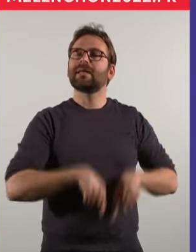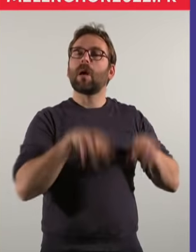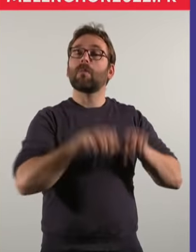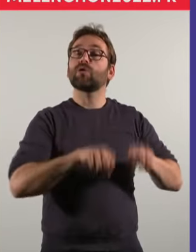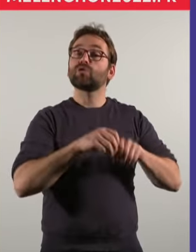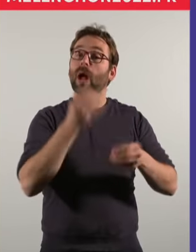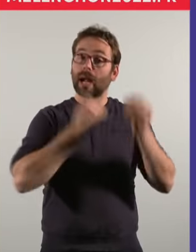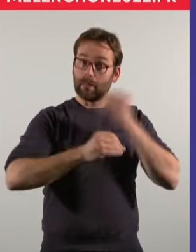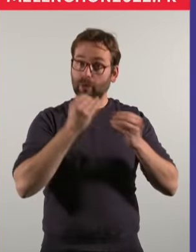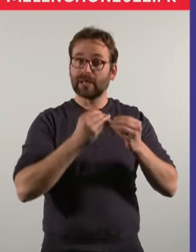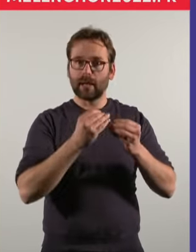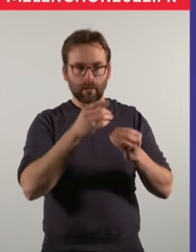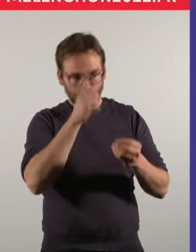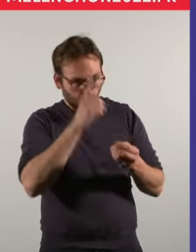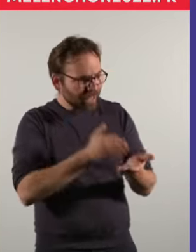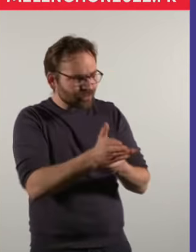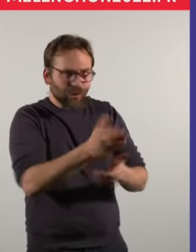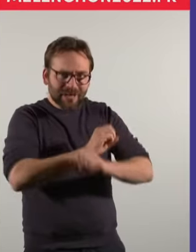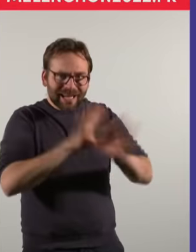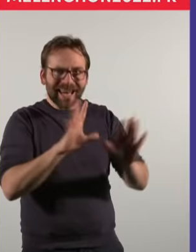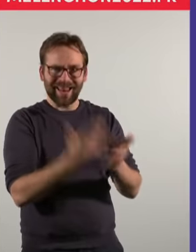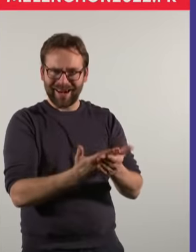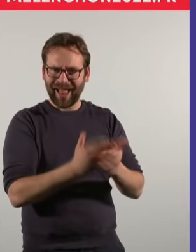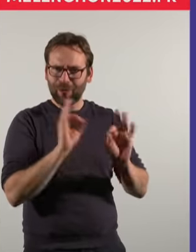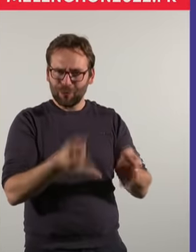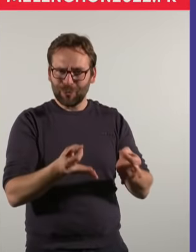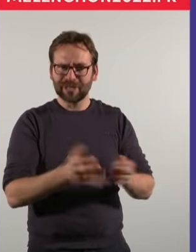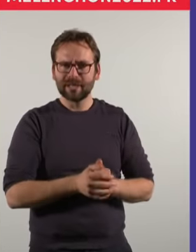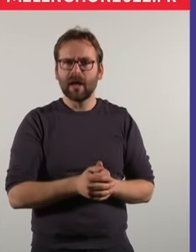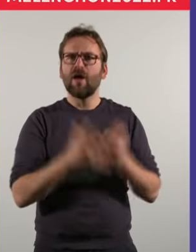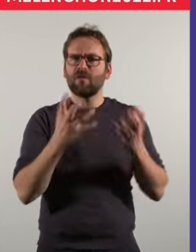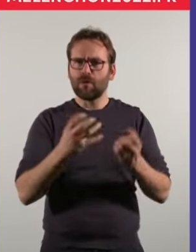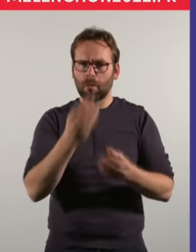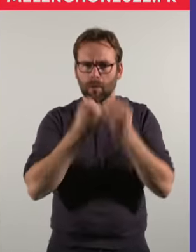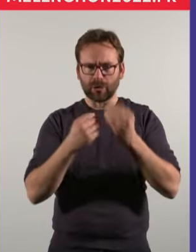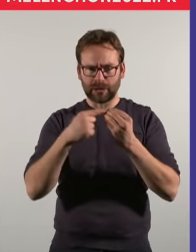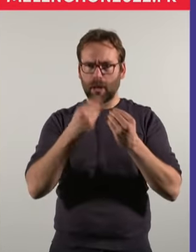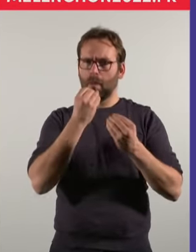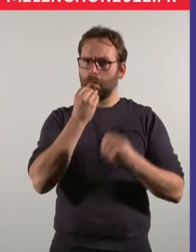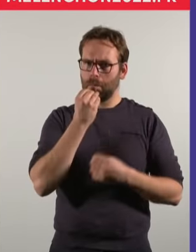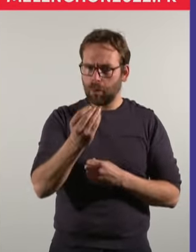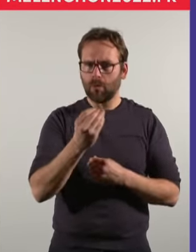parce qu'au moins ça dit à quoi ça sert, et qu'on veut manger du bon, du propre, du bio.